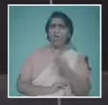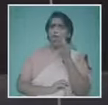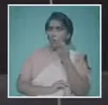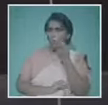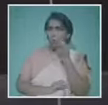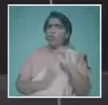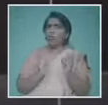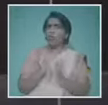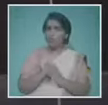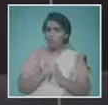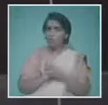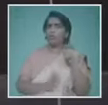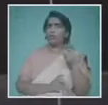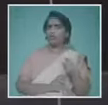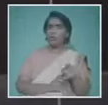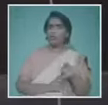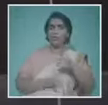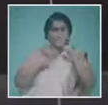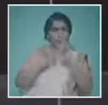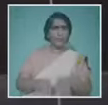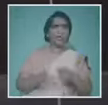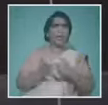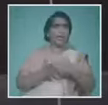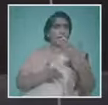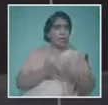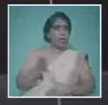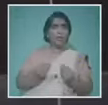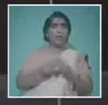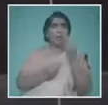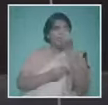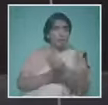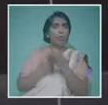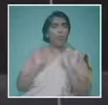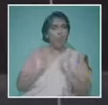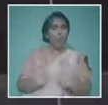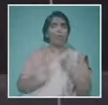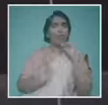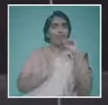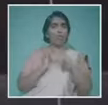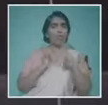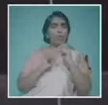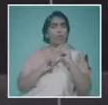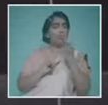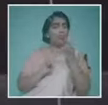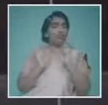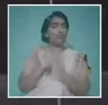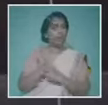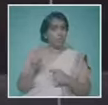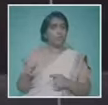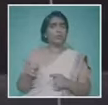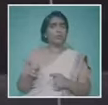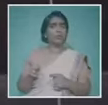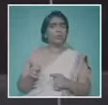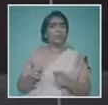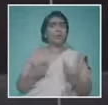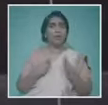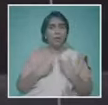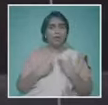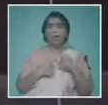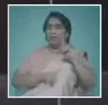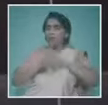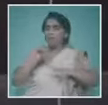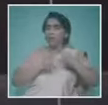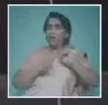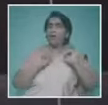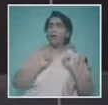මුදල්කාරක සභාවට මේක වාර්තාව ඉදිරිපත් කරන්න අවම අවශ්‍ය. එතකොට අපිට සාකච්ඡා